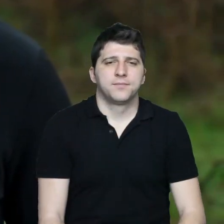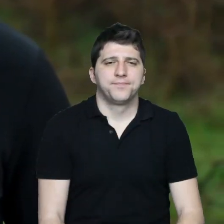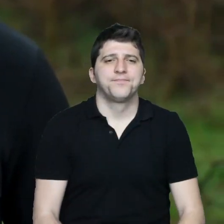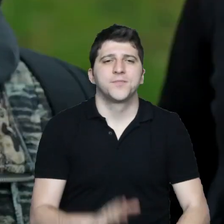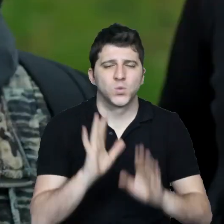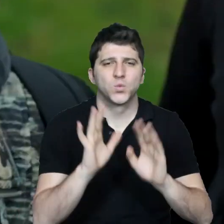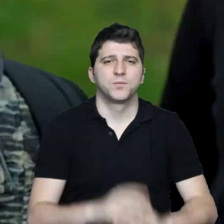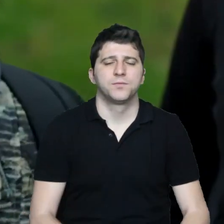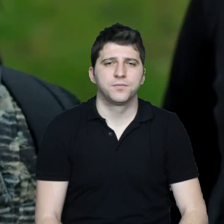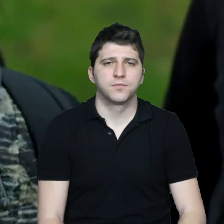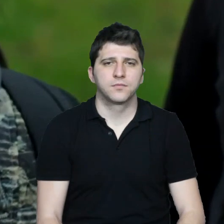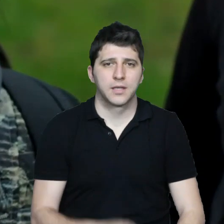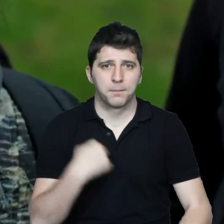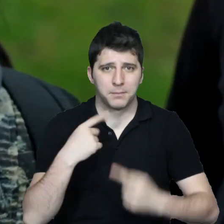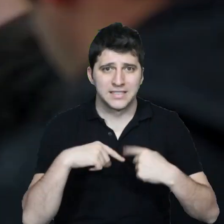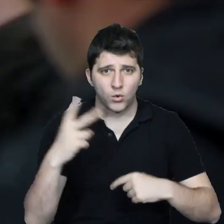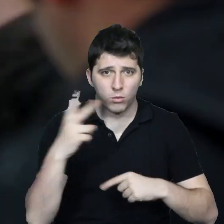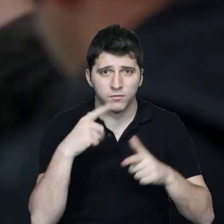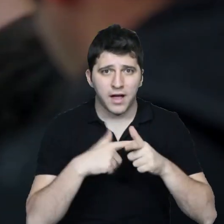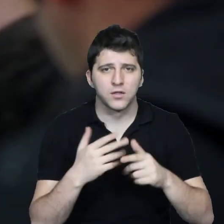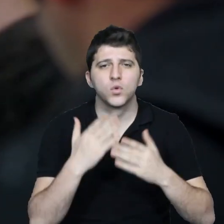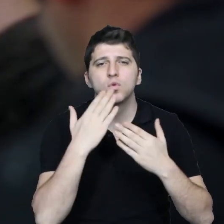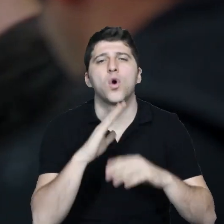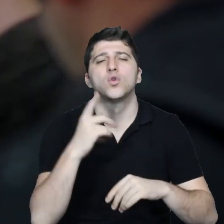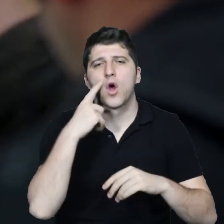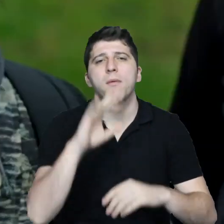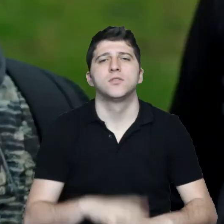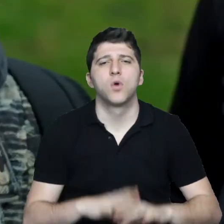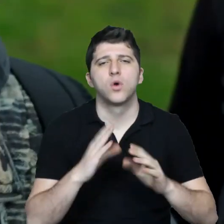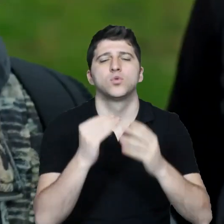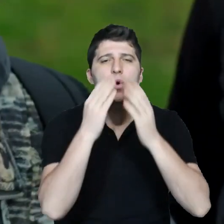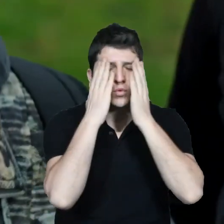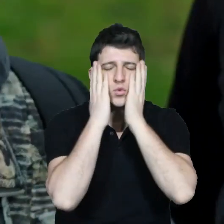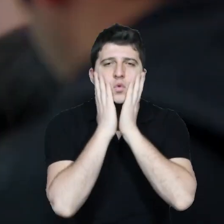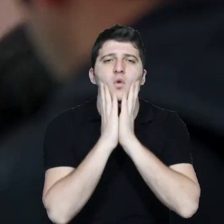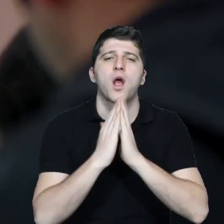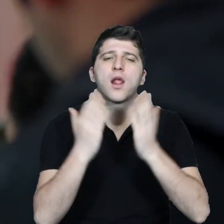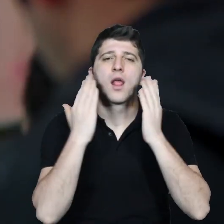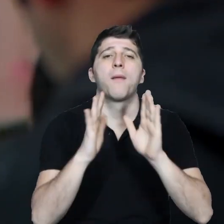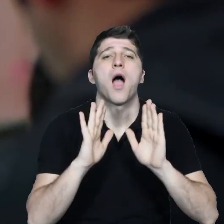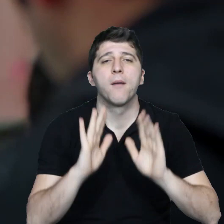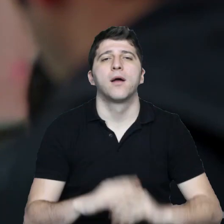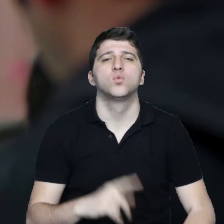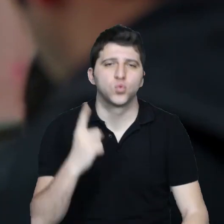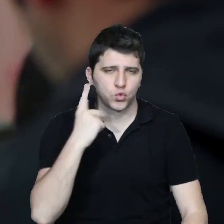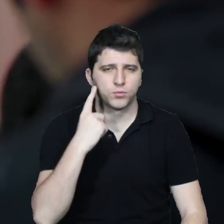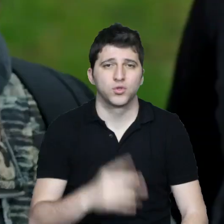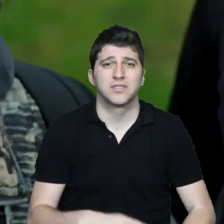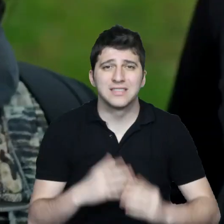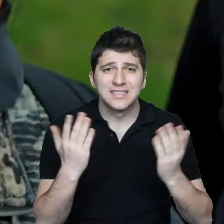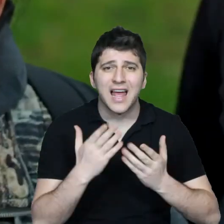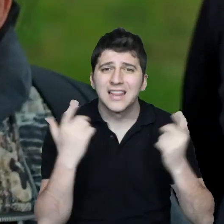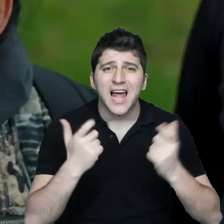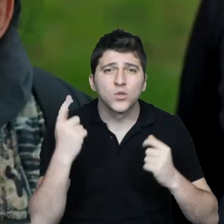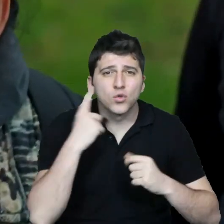Dur. Bizi de görmüş mü Fatih? Yok, görmemiş. Ah çok şükür Allah'ım. Ama duymuş. Ne?